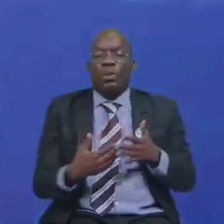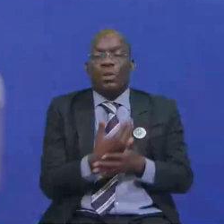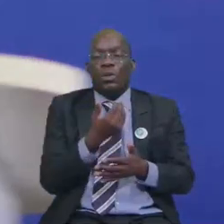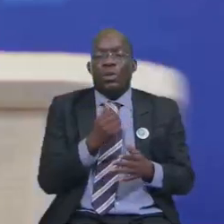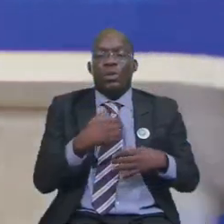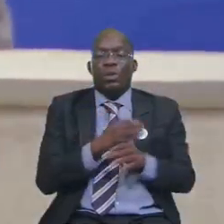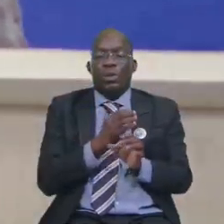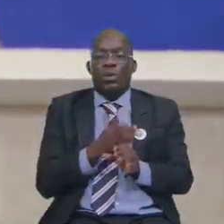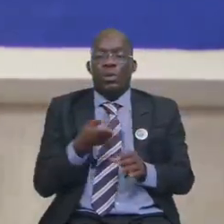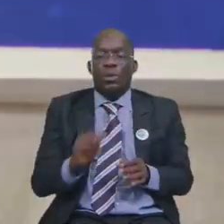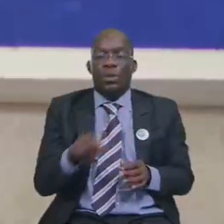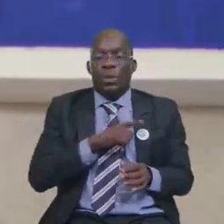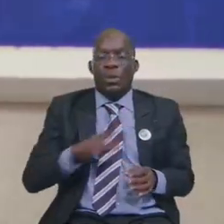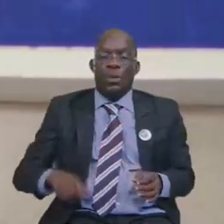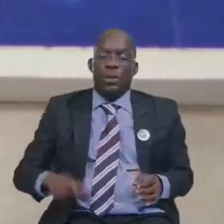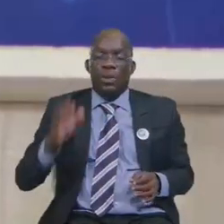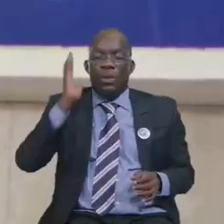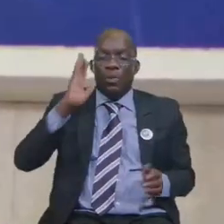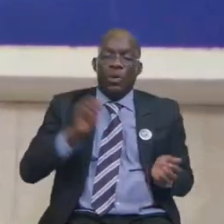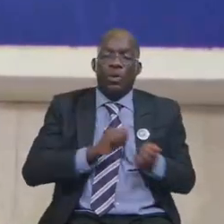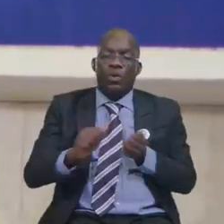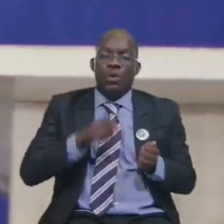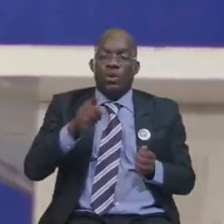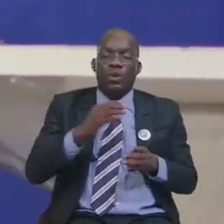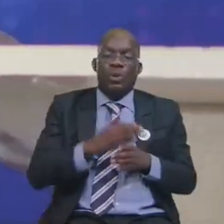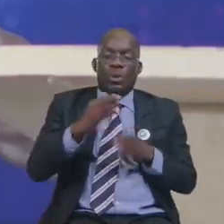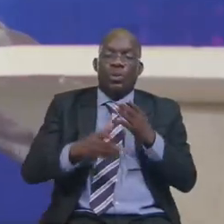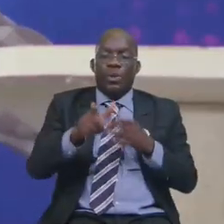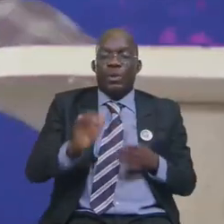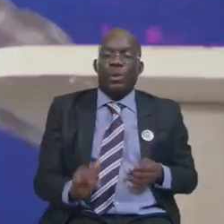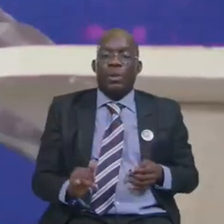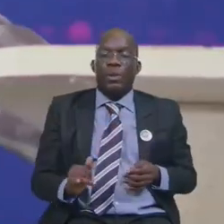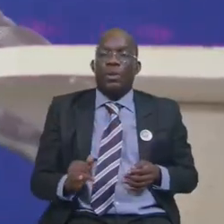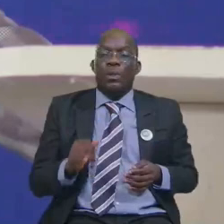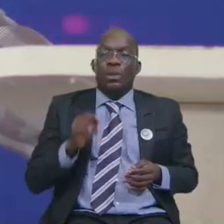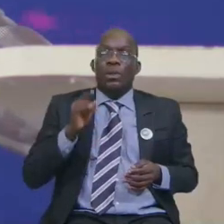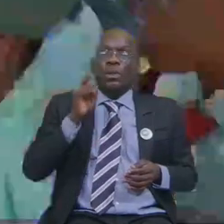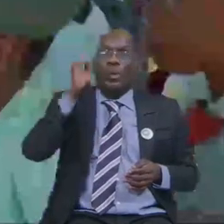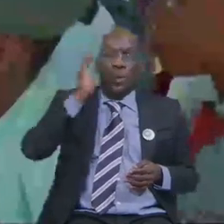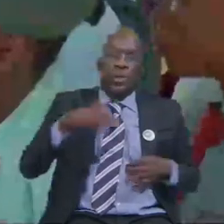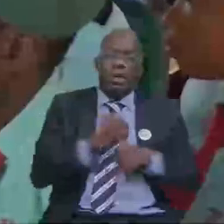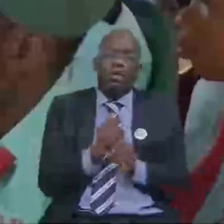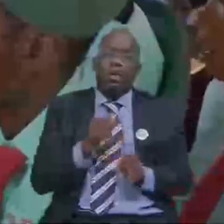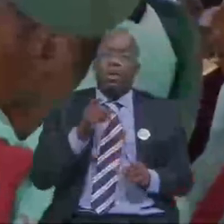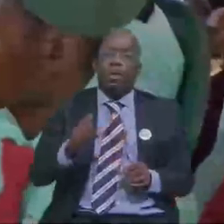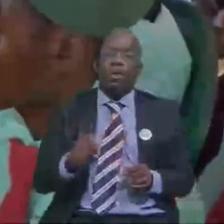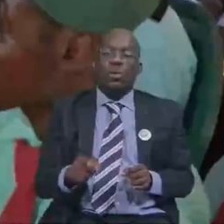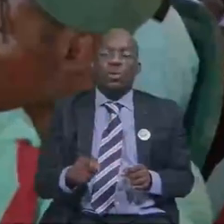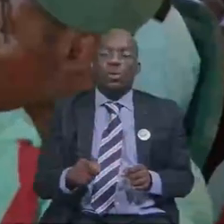le Seigneur va te laver entièrement et il fera de toi de nouvelles créatures